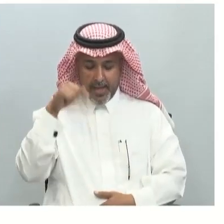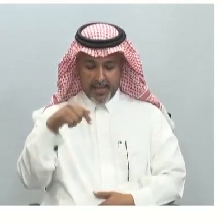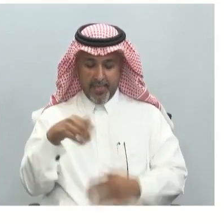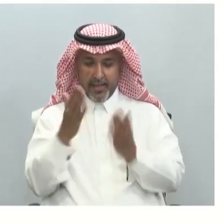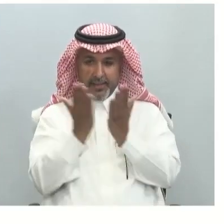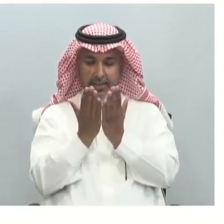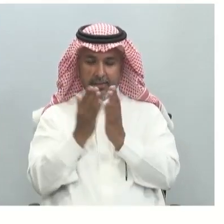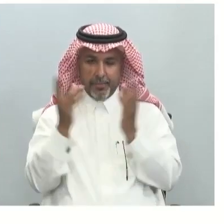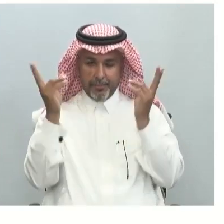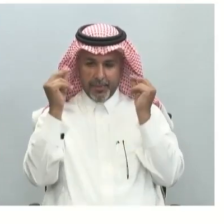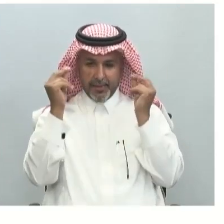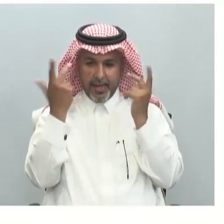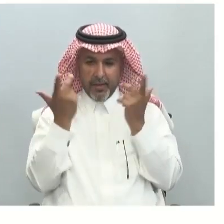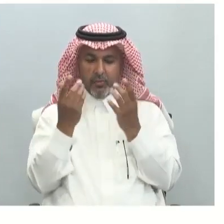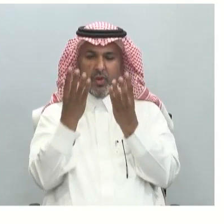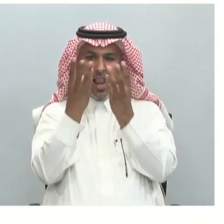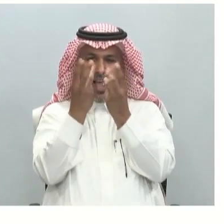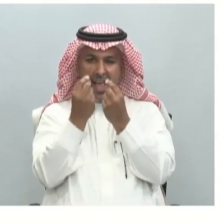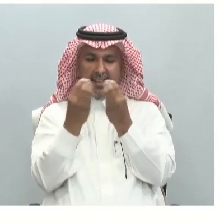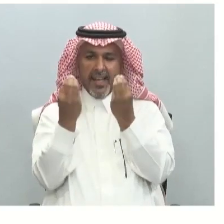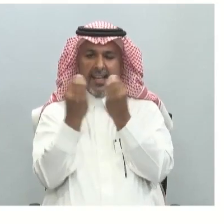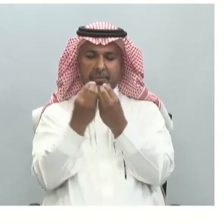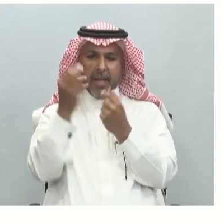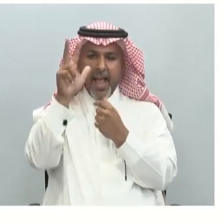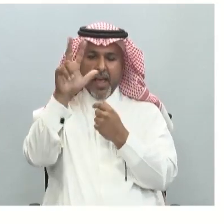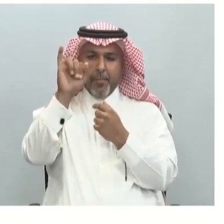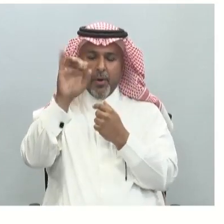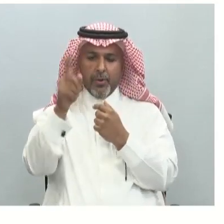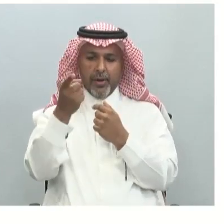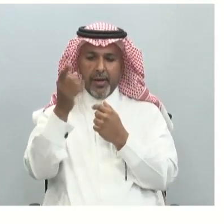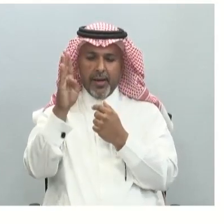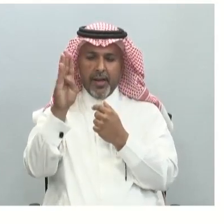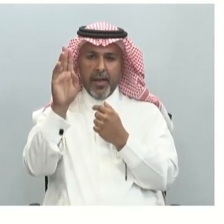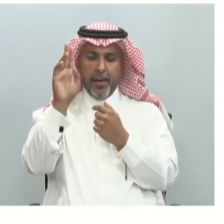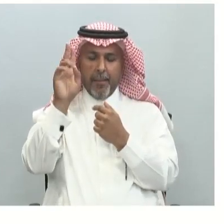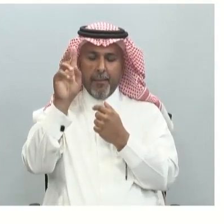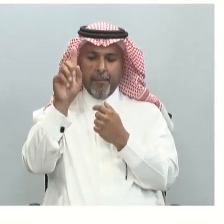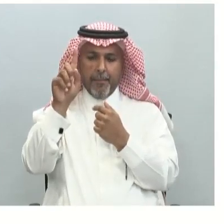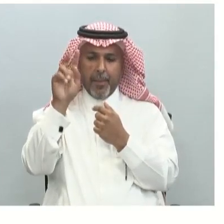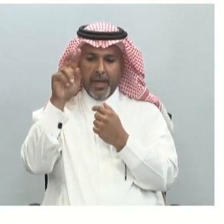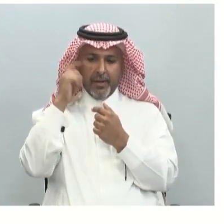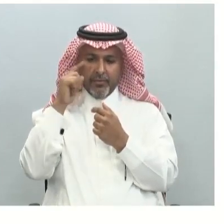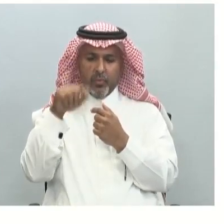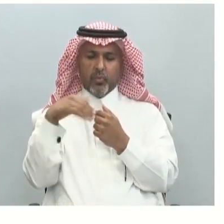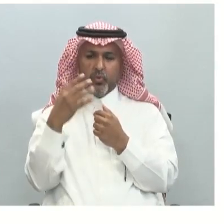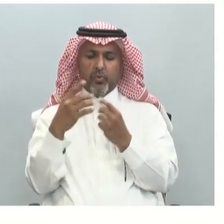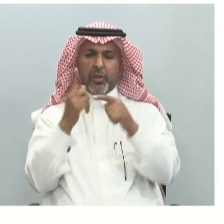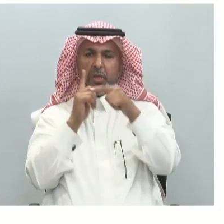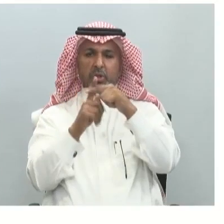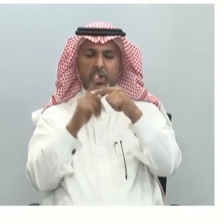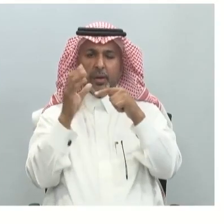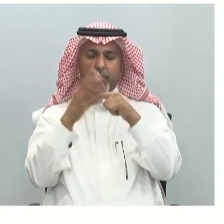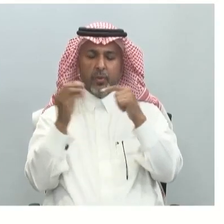راح نحل معادلات تربيعيه ايضا ونجمع كثيرات الحدود ونطرحها ونضربها ونقسمها